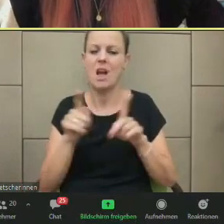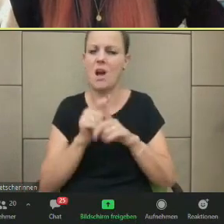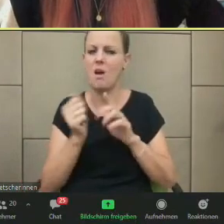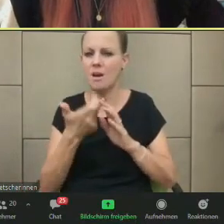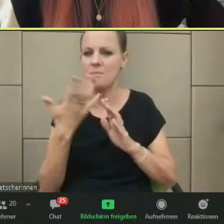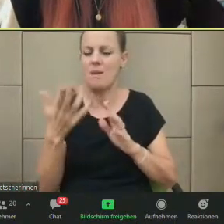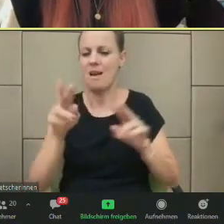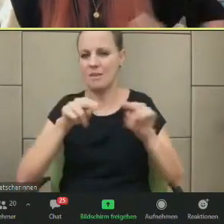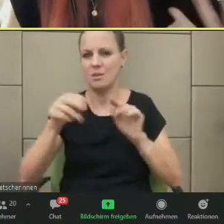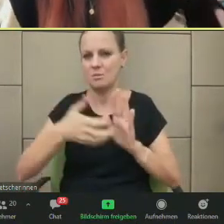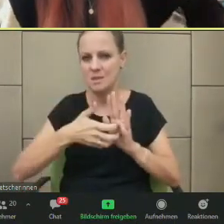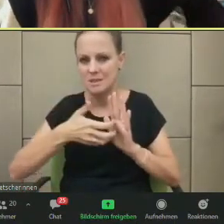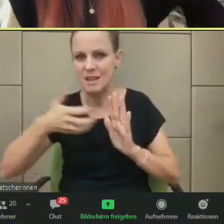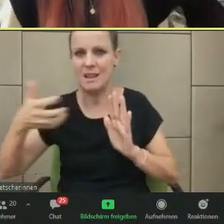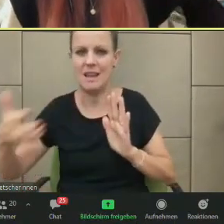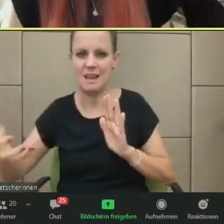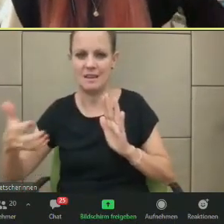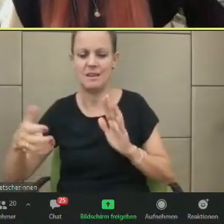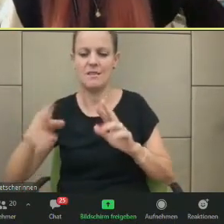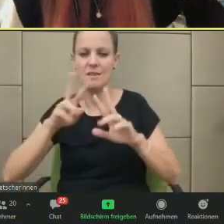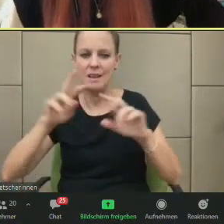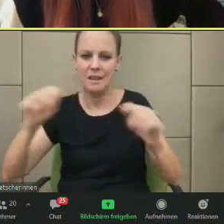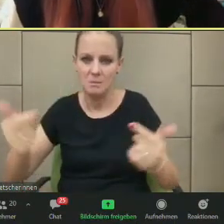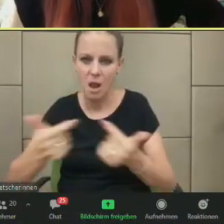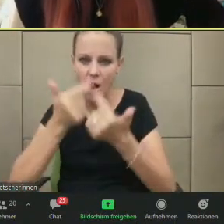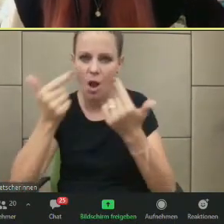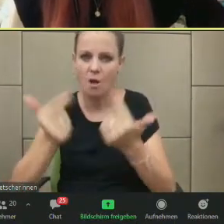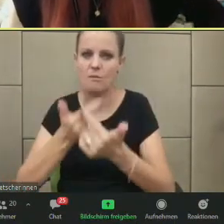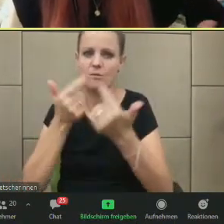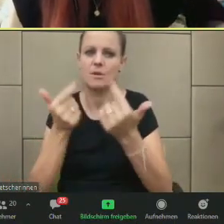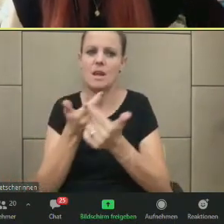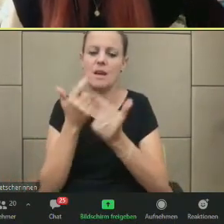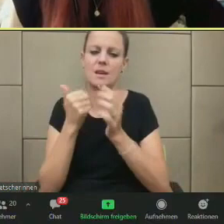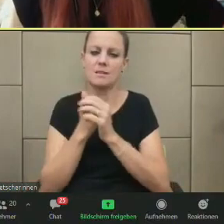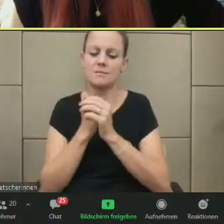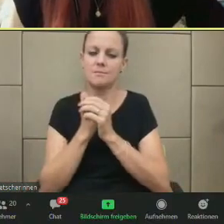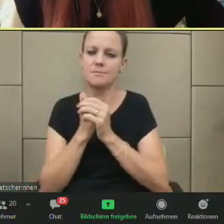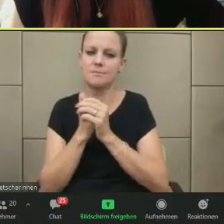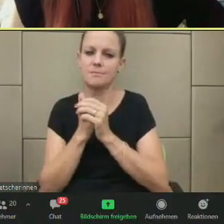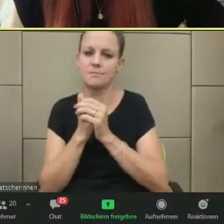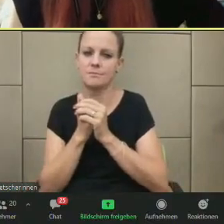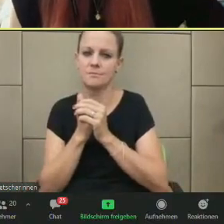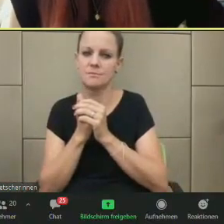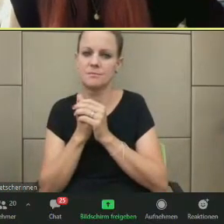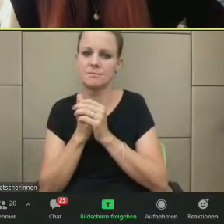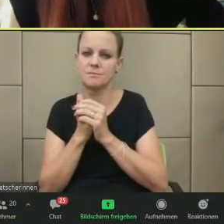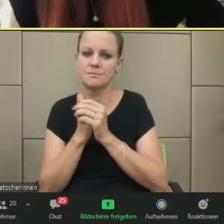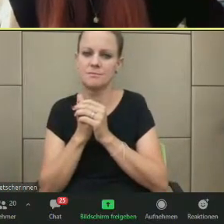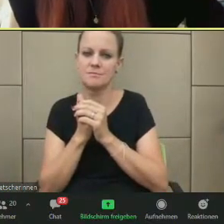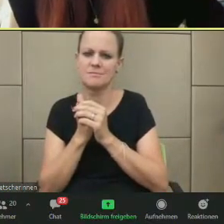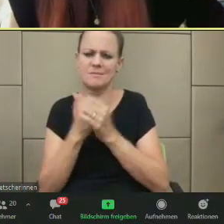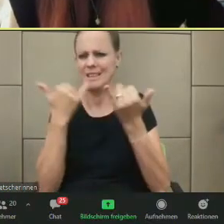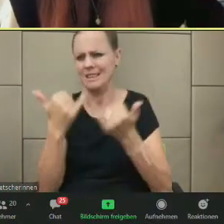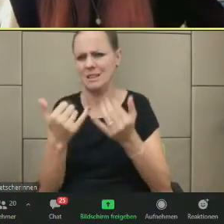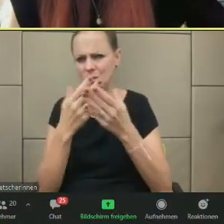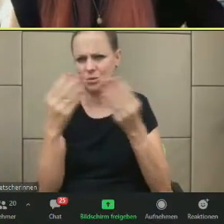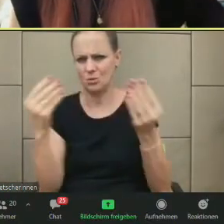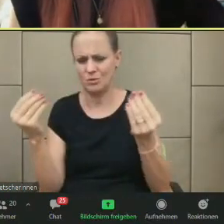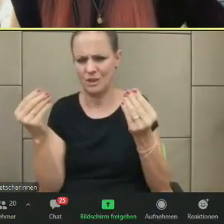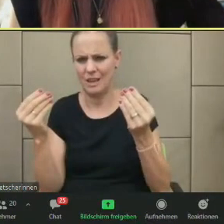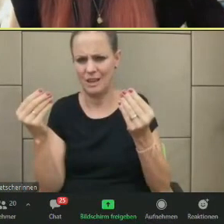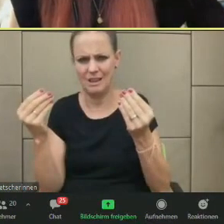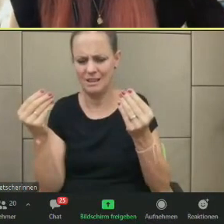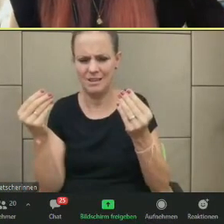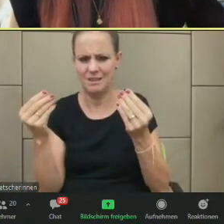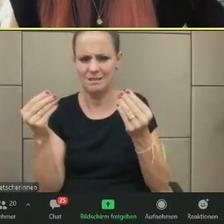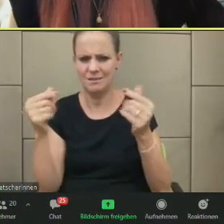so, wo sie auch eben über Themen aufklärt. Und die sind aber jetzt vielleicht ein bisschen zu lang und die würden jetzt den Rahmen